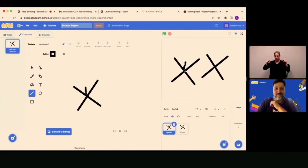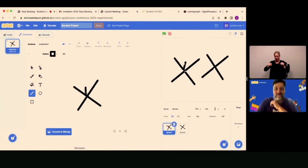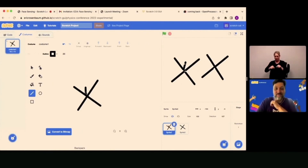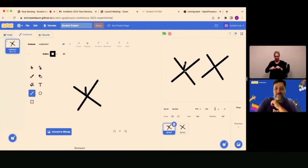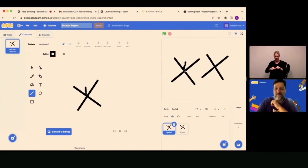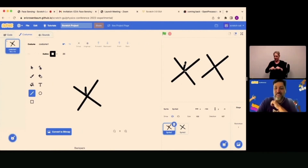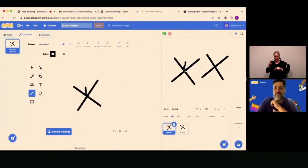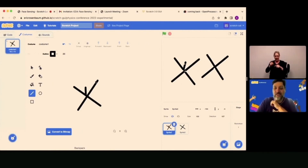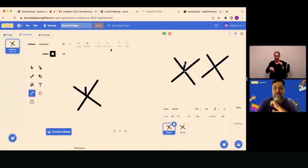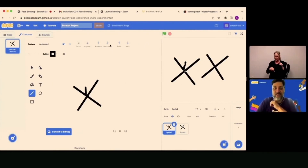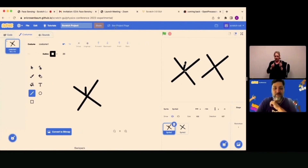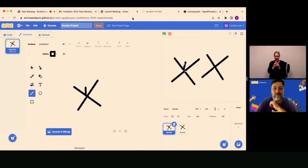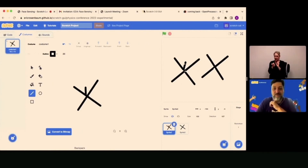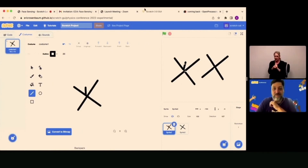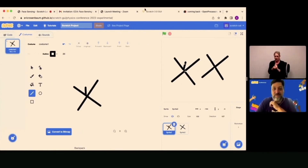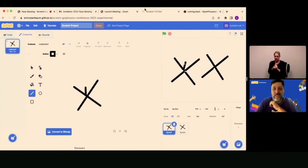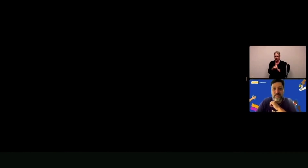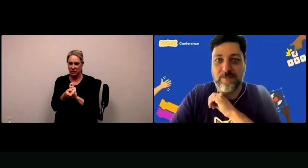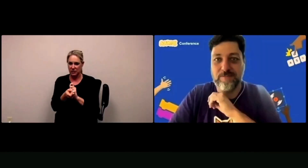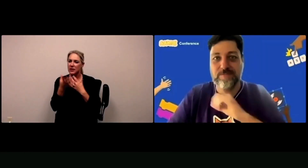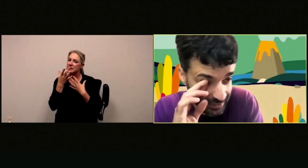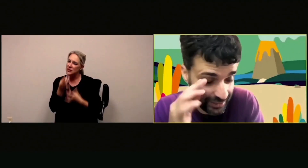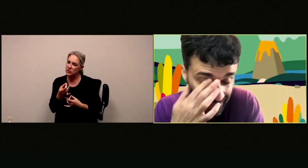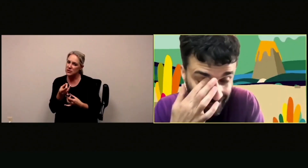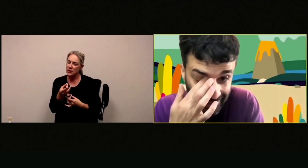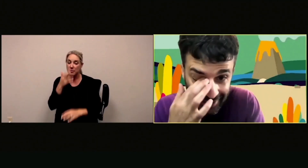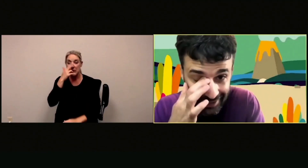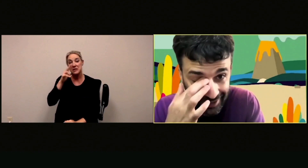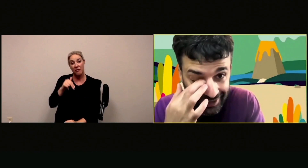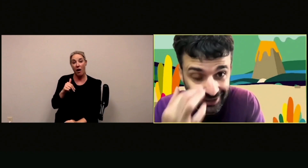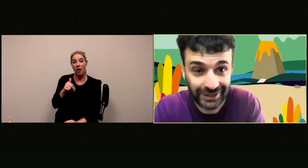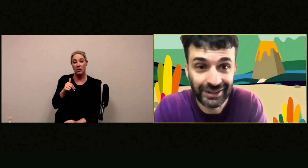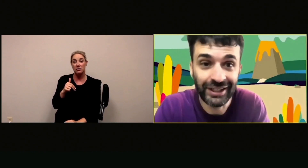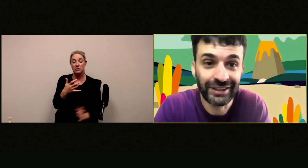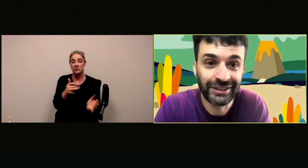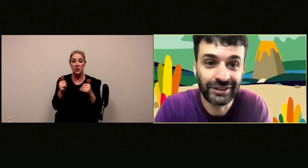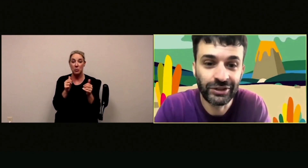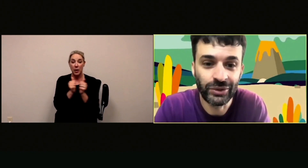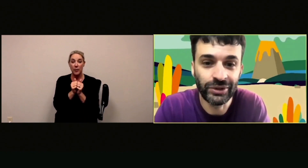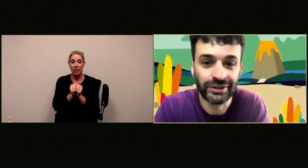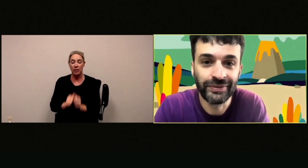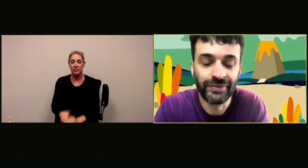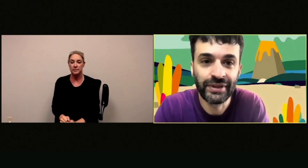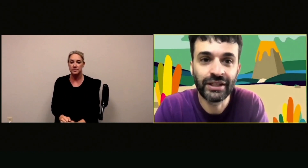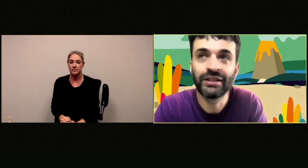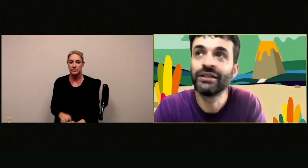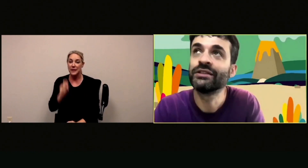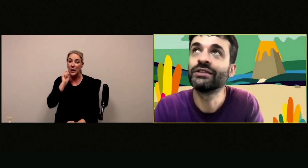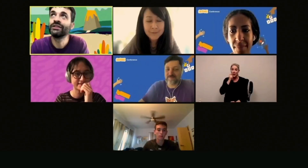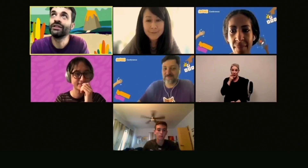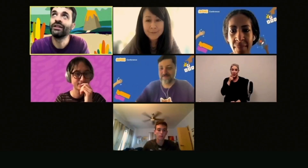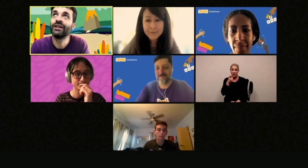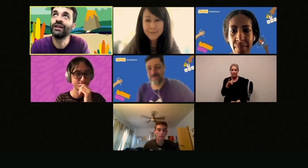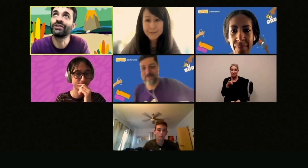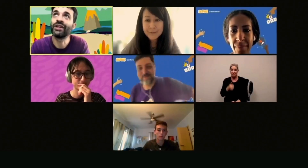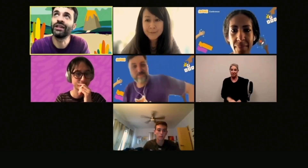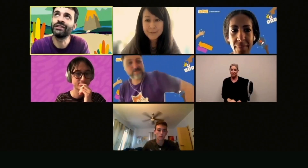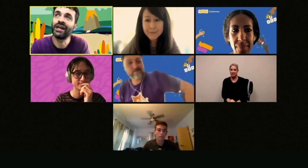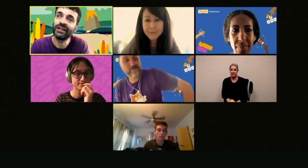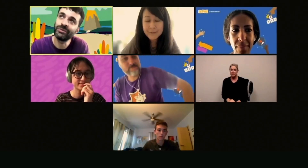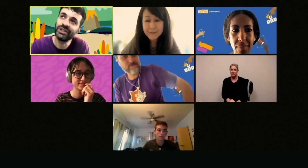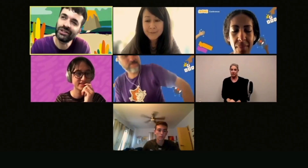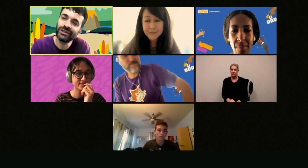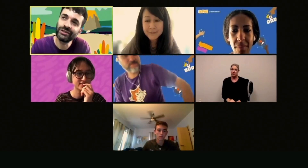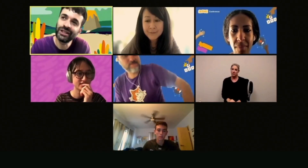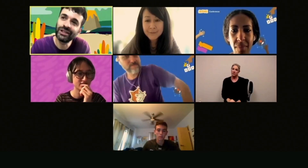non cambierebbe molto l'impacchettatura è interessante divertente